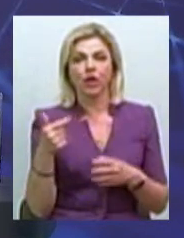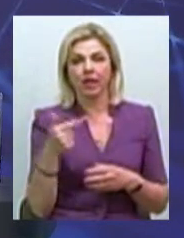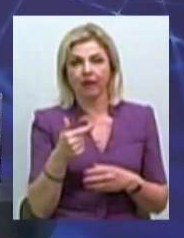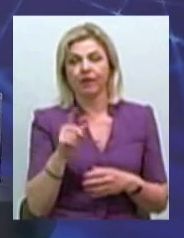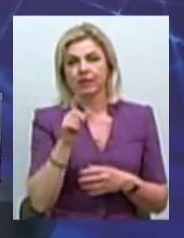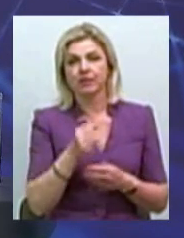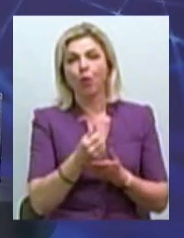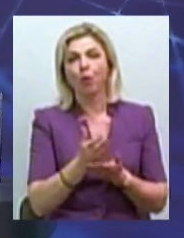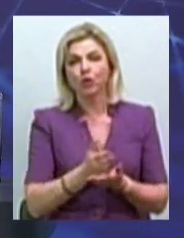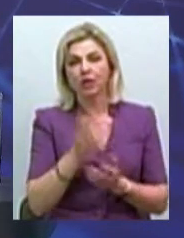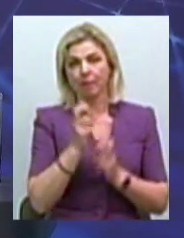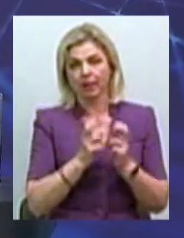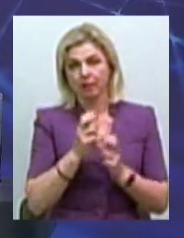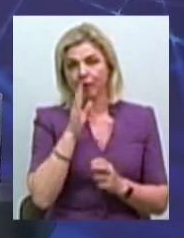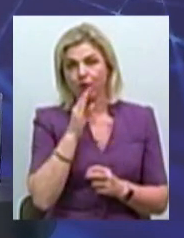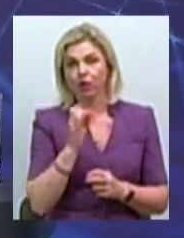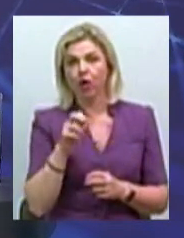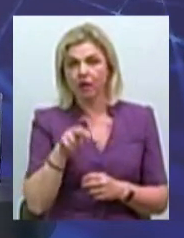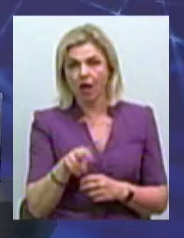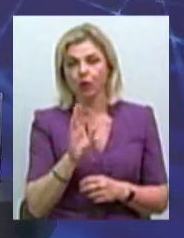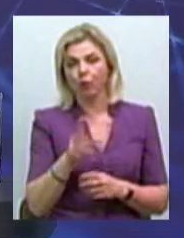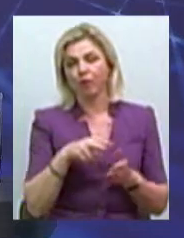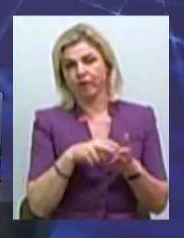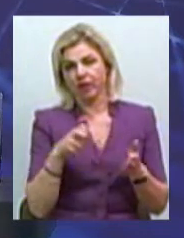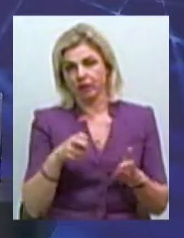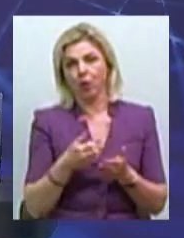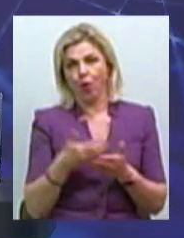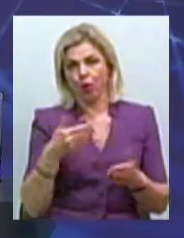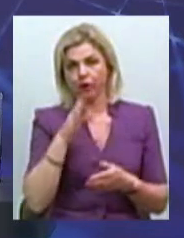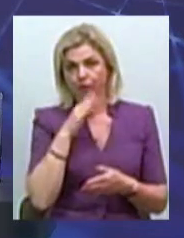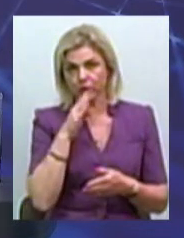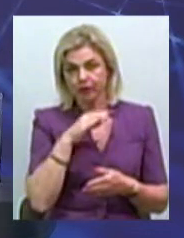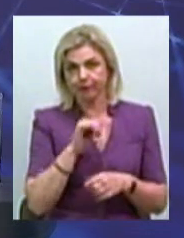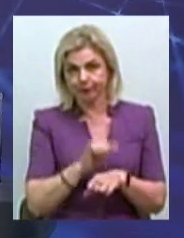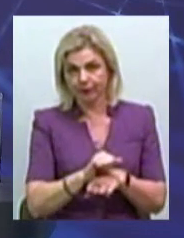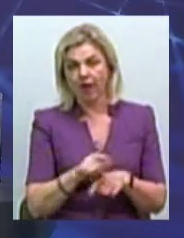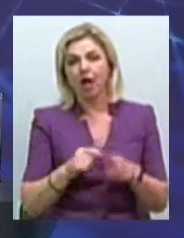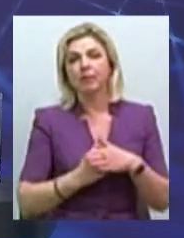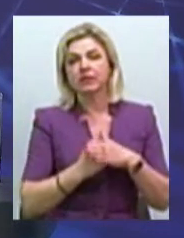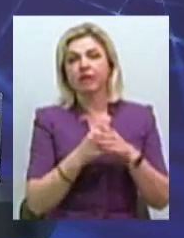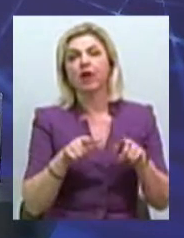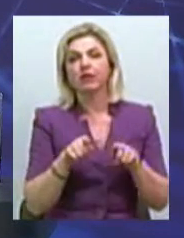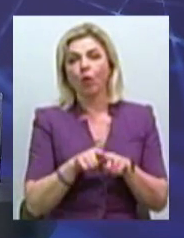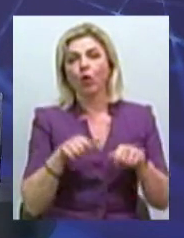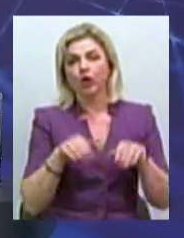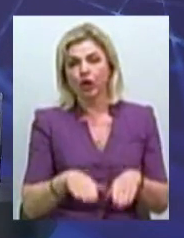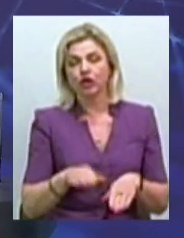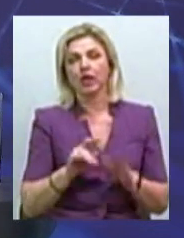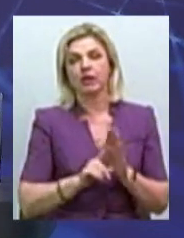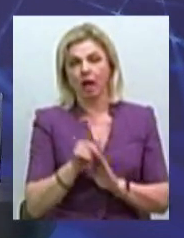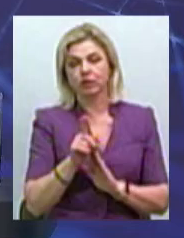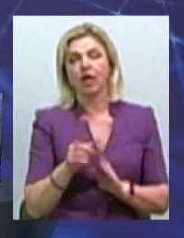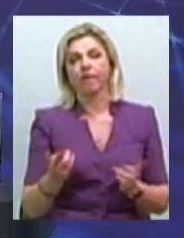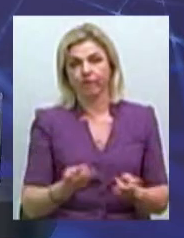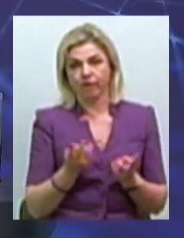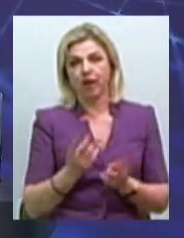за послуги підприємства, будуть відключатися від мережі. Підставою для такого рішення назвали набуття чинності з 1